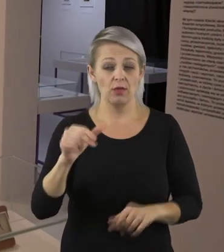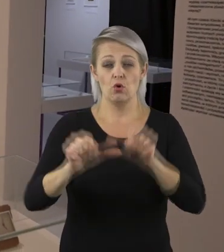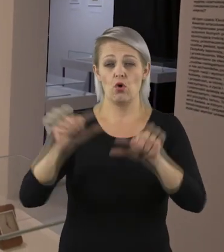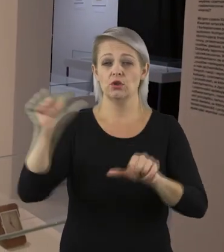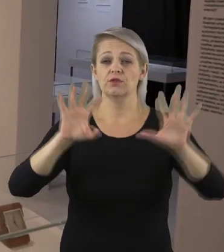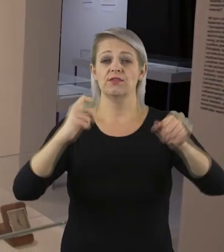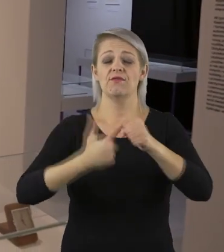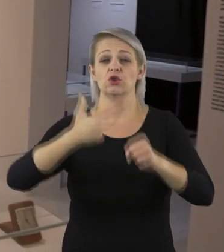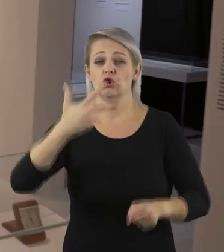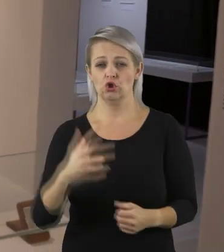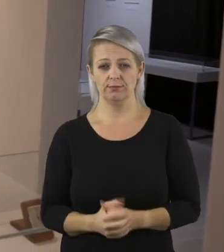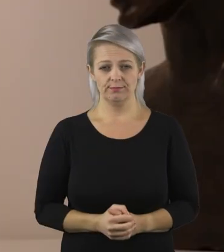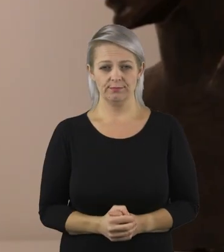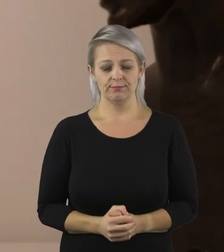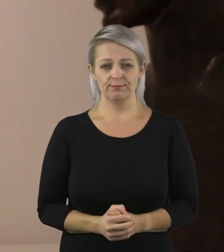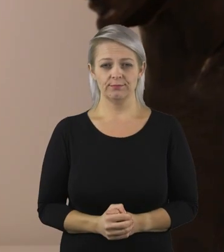Tansmana z roku